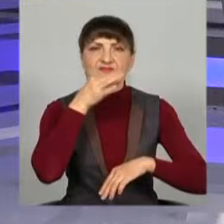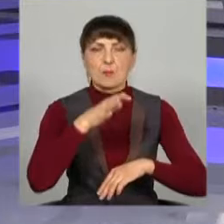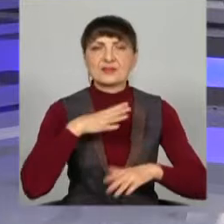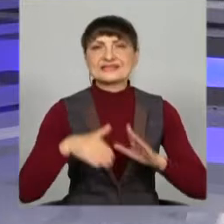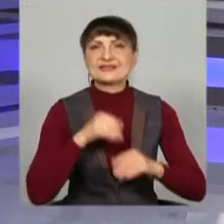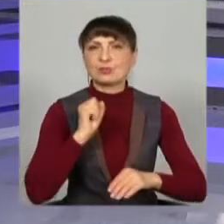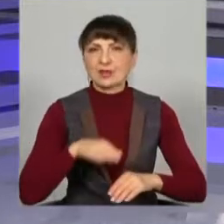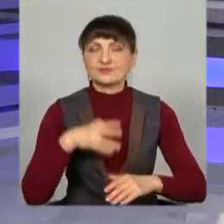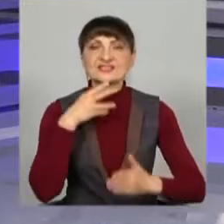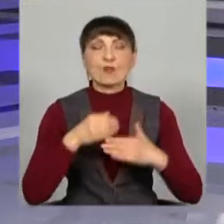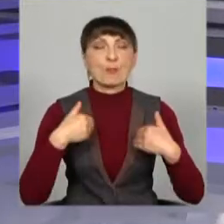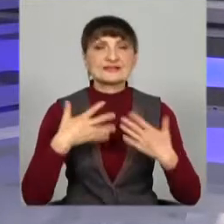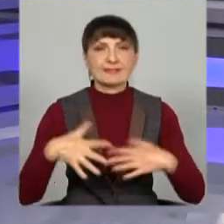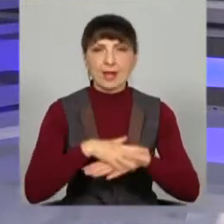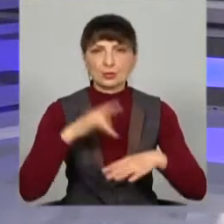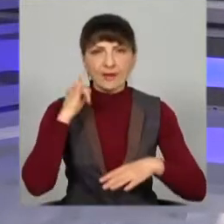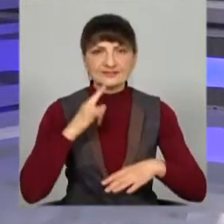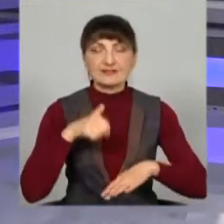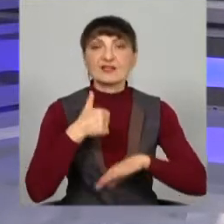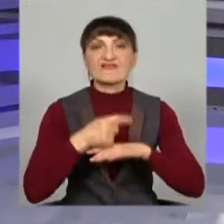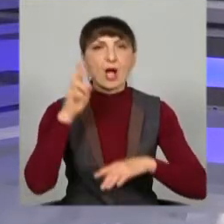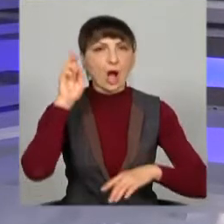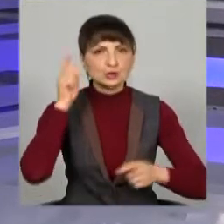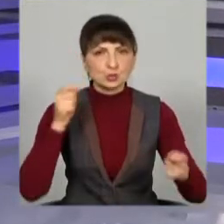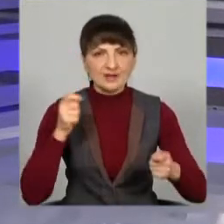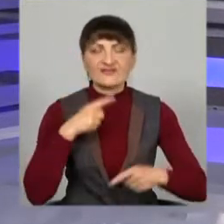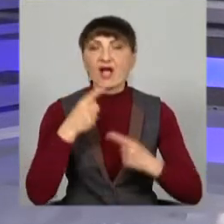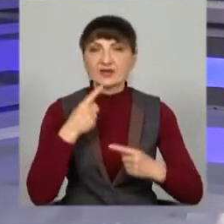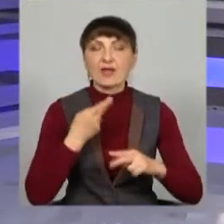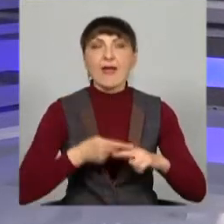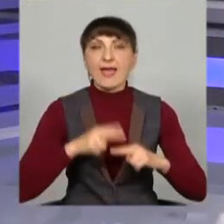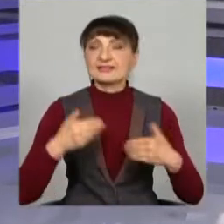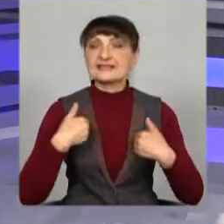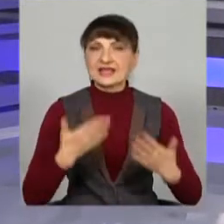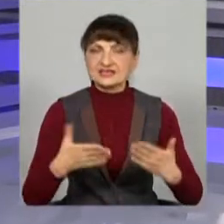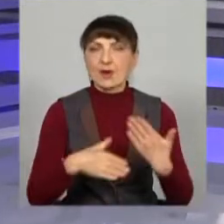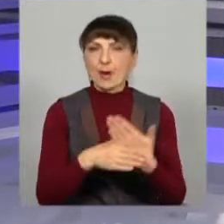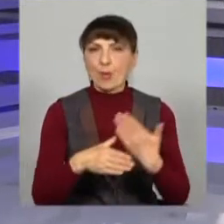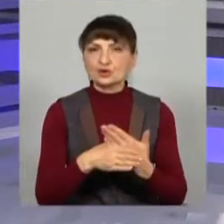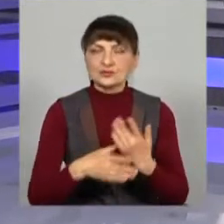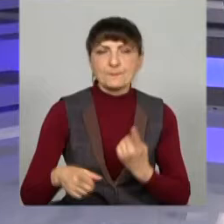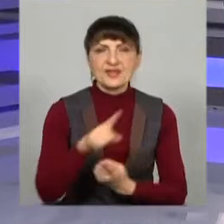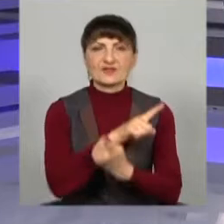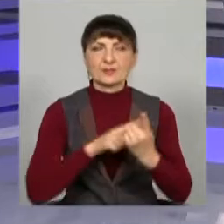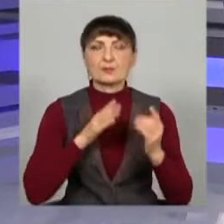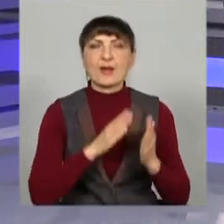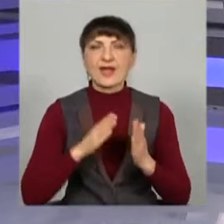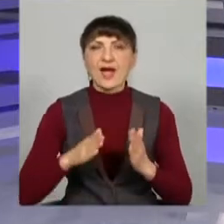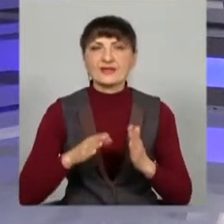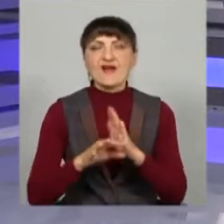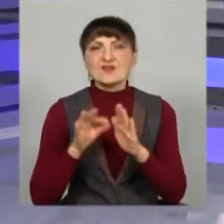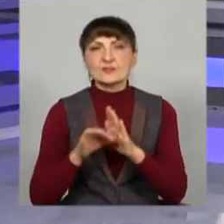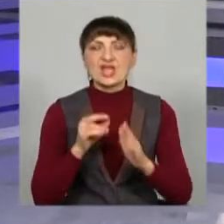В своем послании народу Казахстана глава государства сказал, что эта инициатива позволит переформатировать порядок формирования